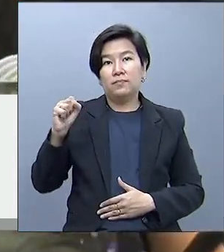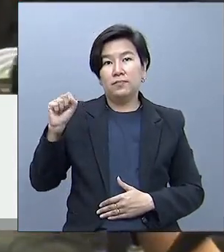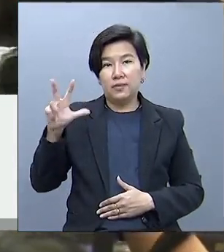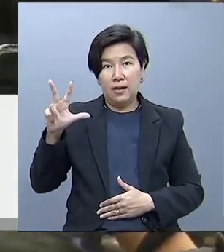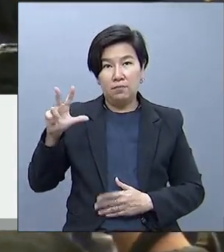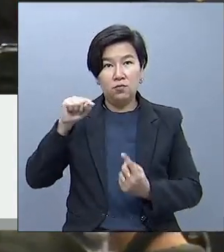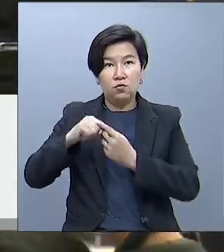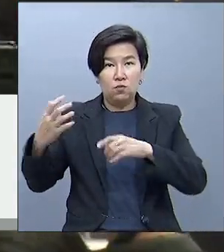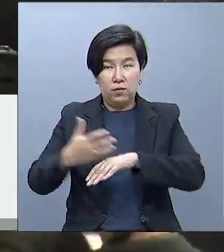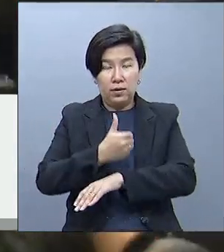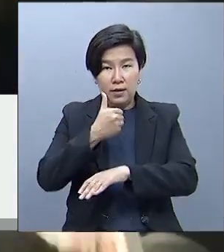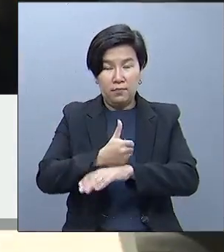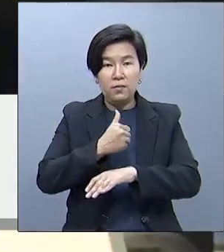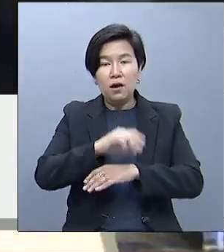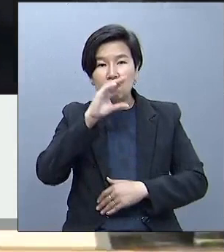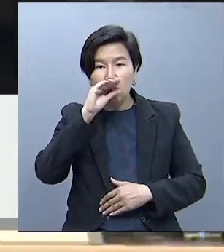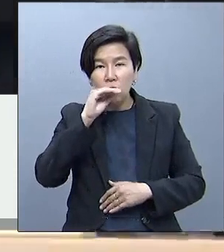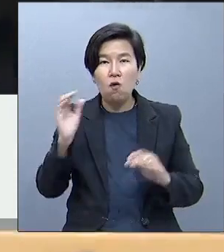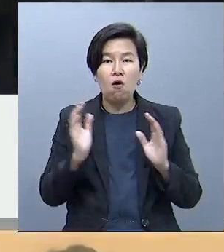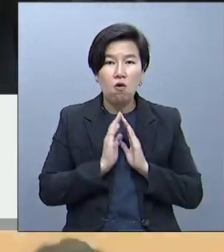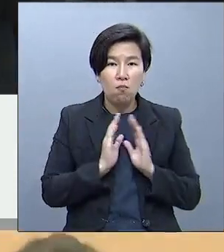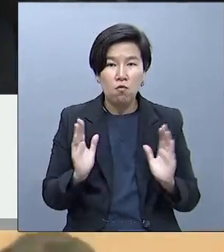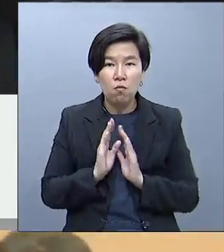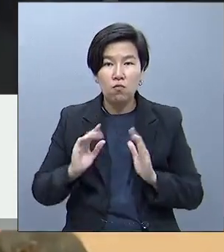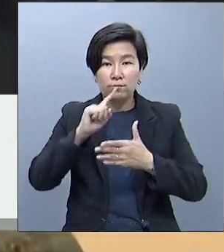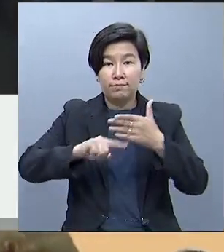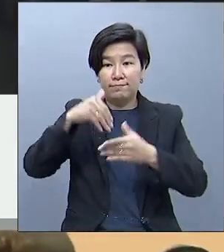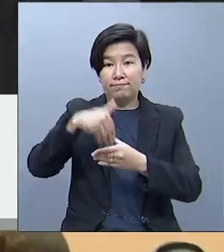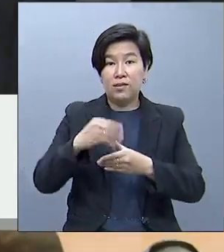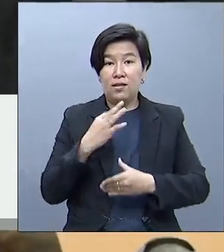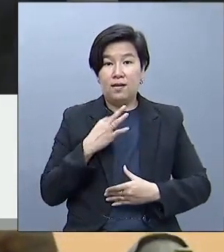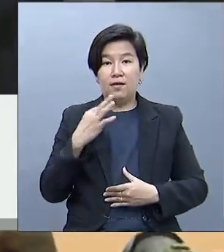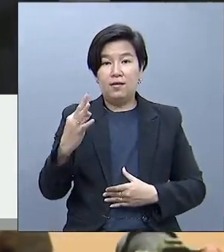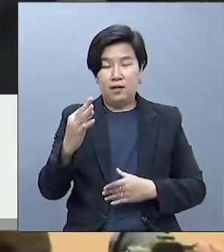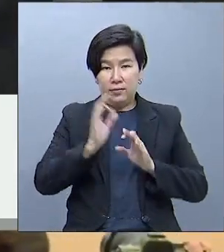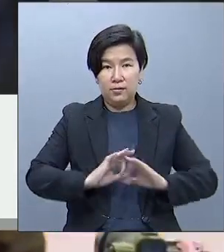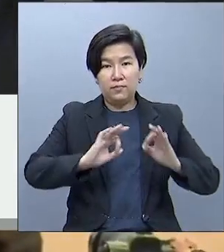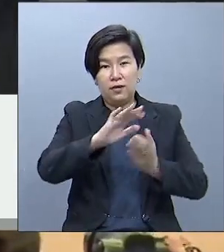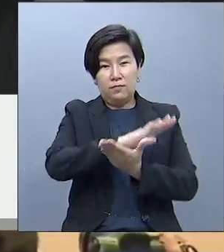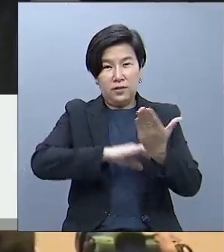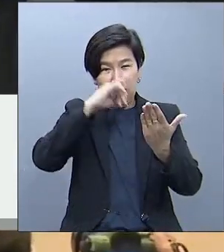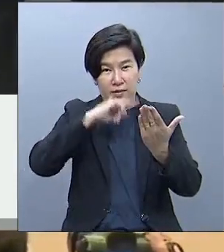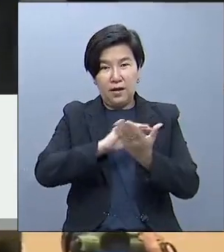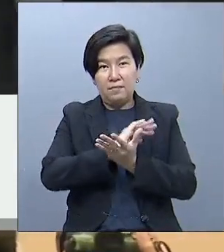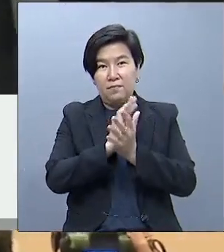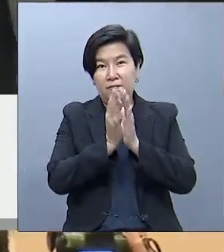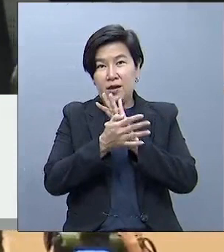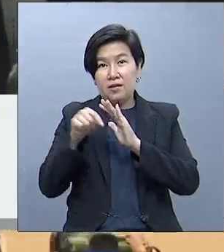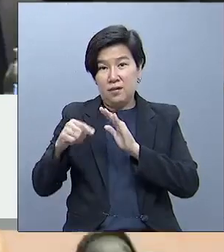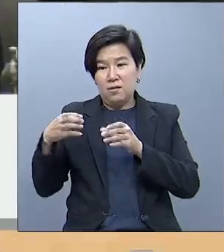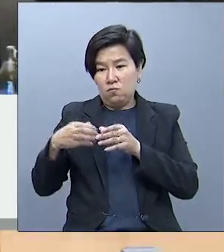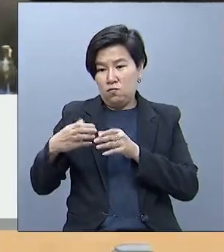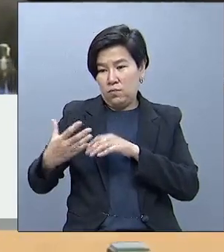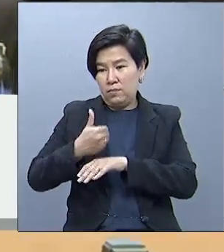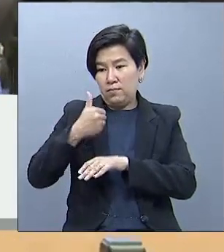คะของ8พรรคขอบคุณทุกคะแนนเสียงซึ่งเป็นความหวังและความเปลี่ยนแปลงของประเทศโดยเขาให้คำมั่นนะคะว่าทั้ง8พรรคจะเดินหน้าทำง